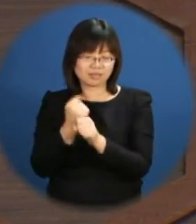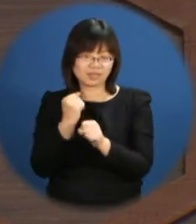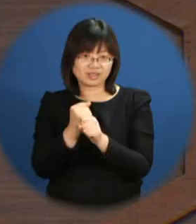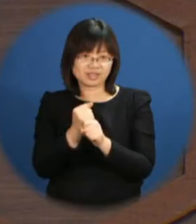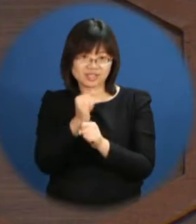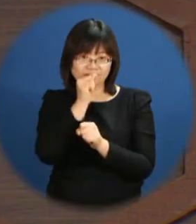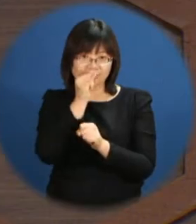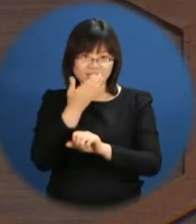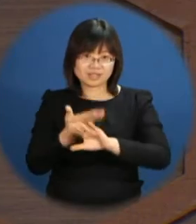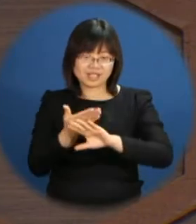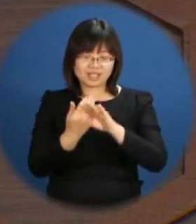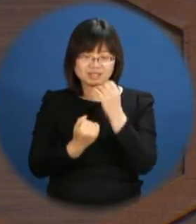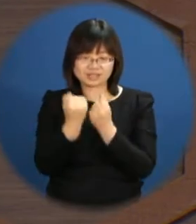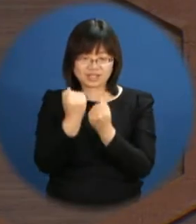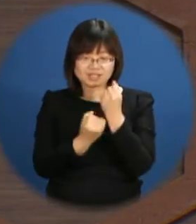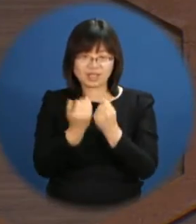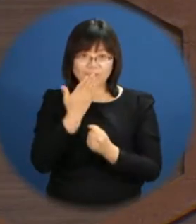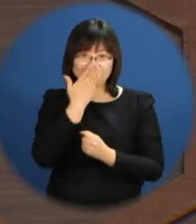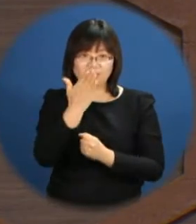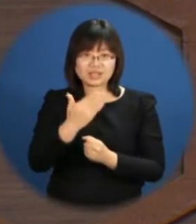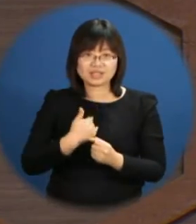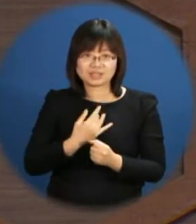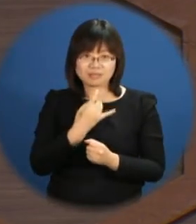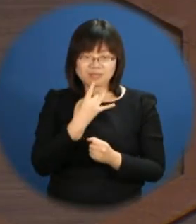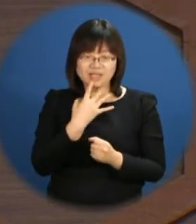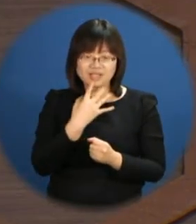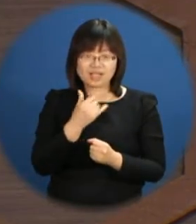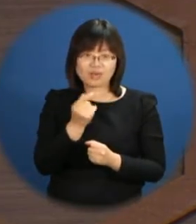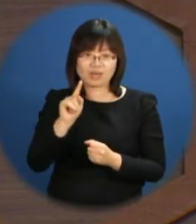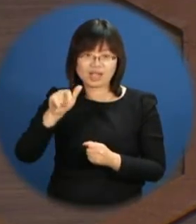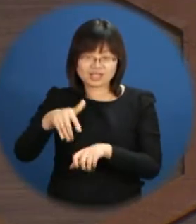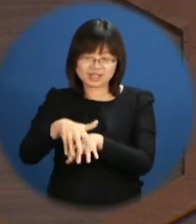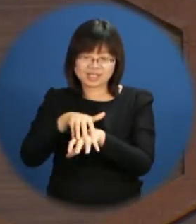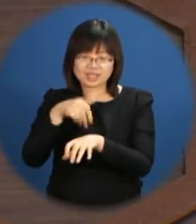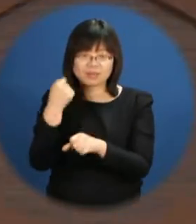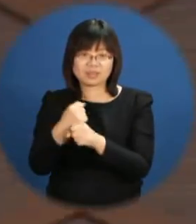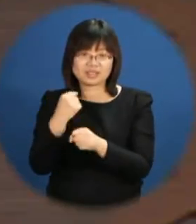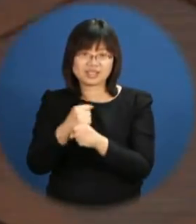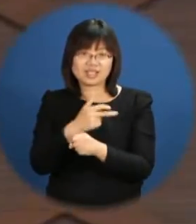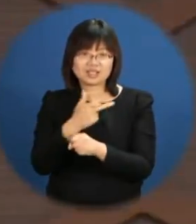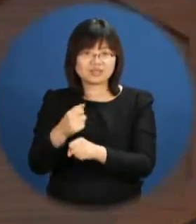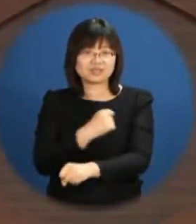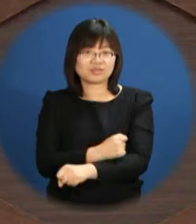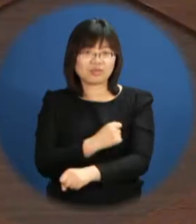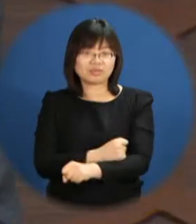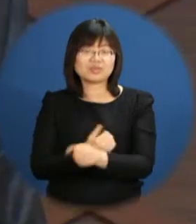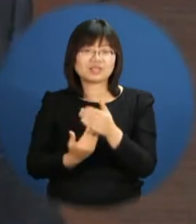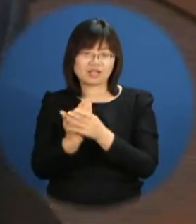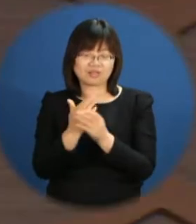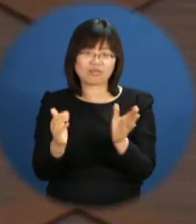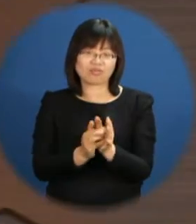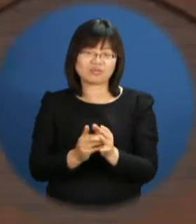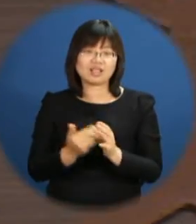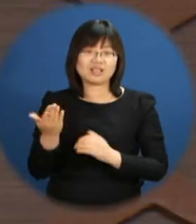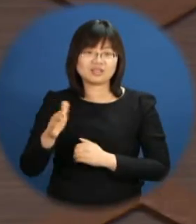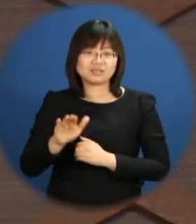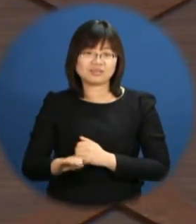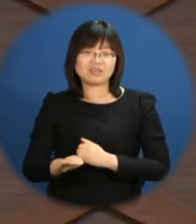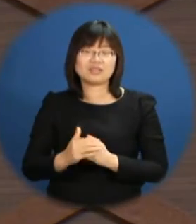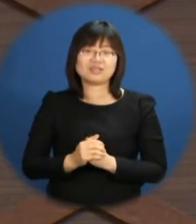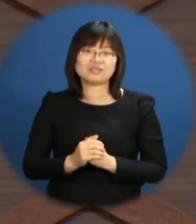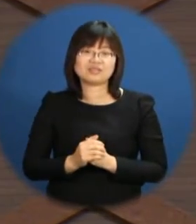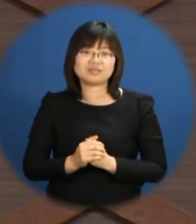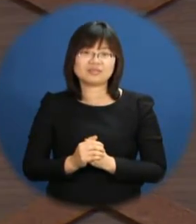다른 해석을 하게 되고 자기만의 또 화학 체계를 세우는 데 거기에 이제 큰 도움이 된다 거니 줘 그러나 이제